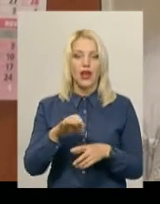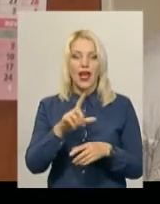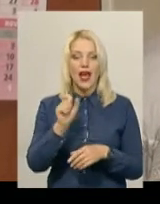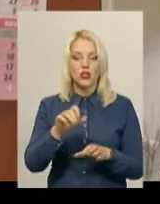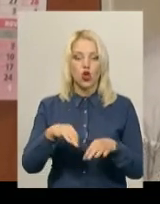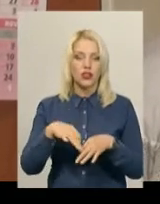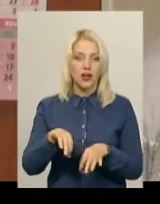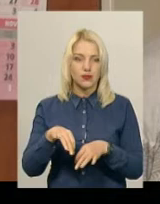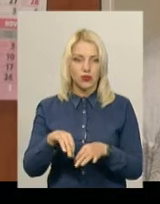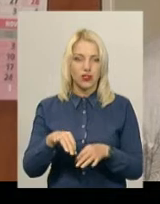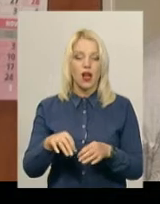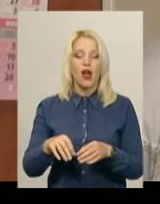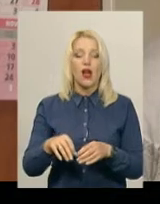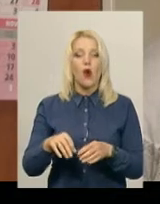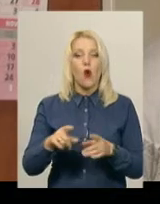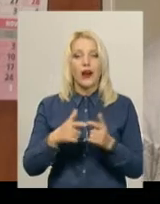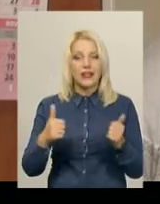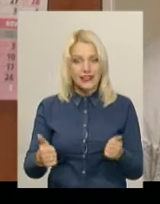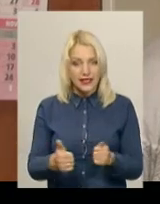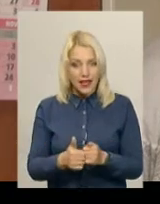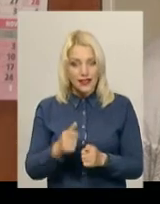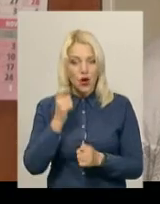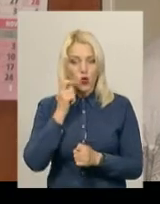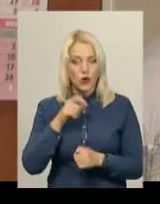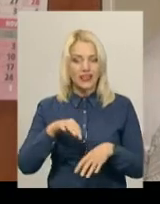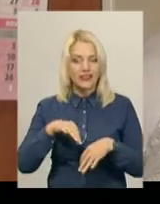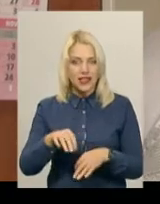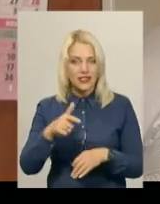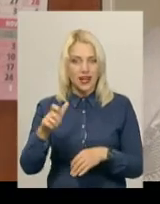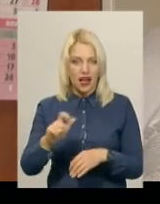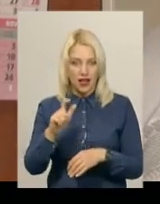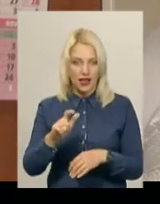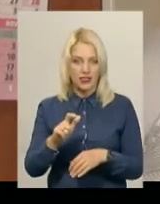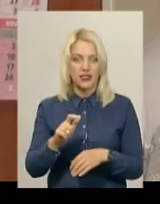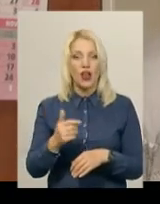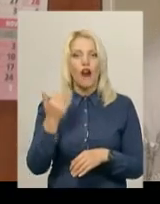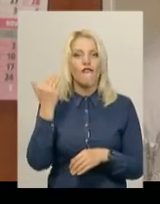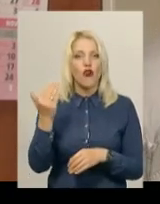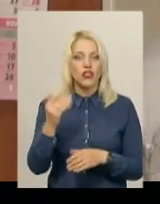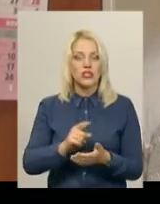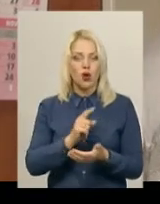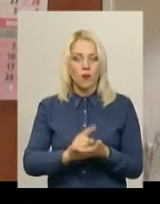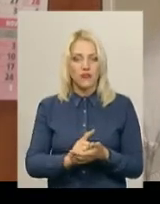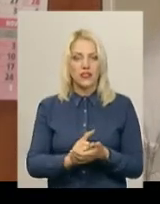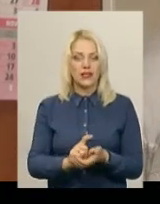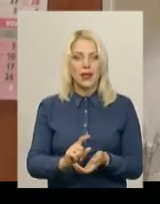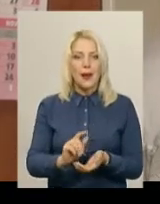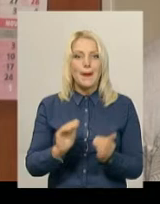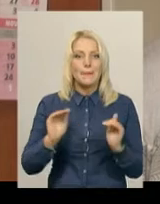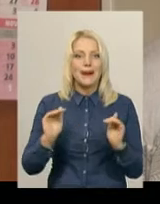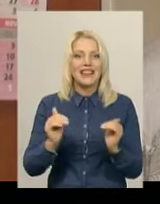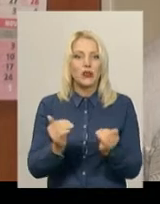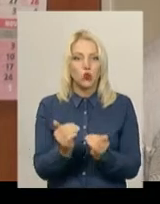організація «Укртрансгаз» самі, вони зобов'язані прикрутити засувку на